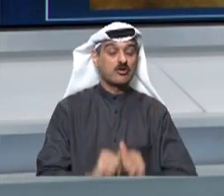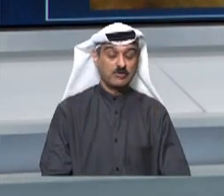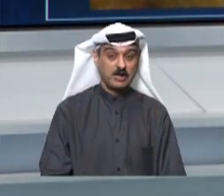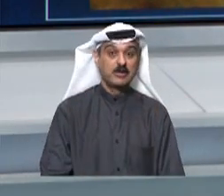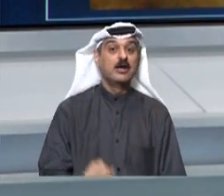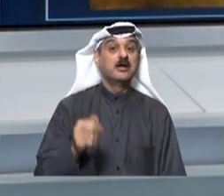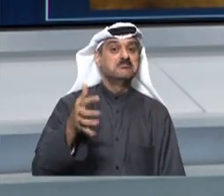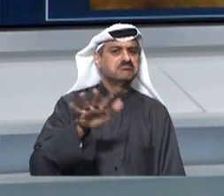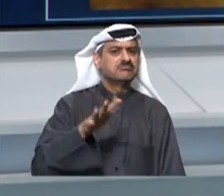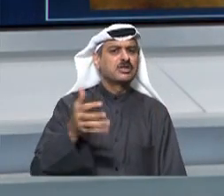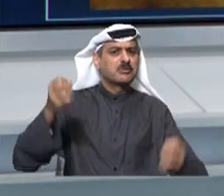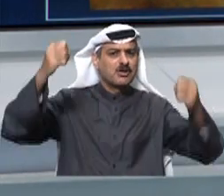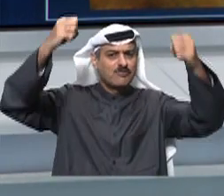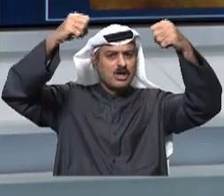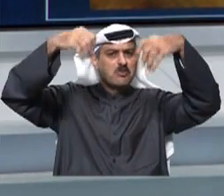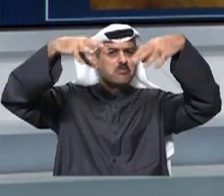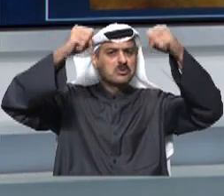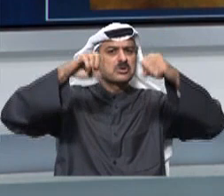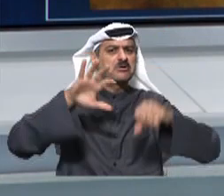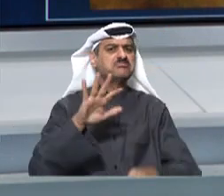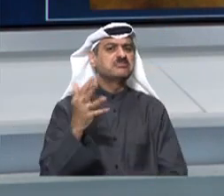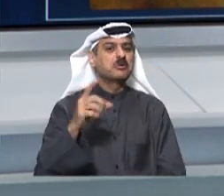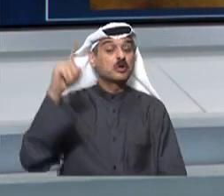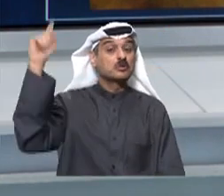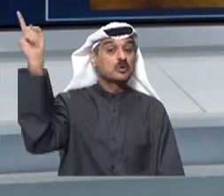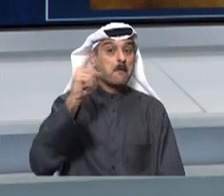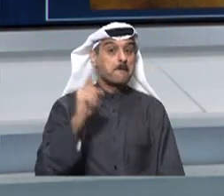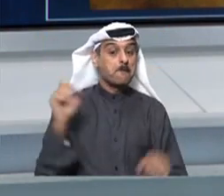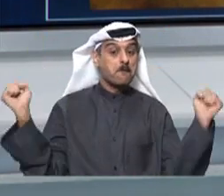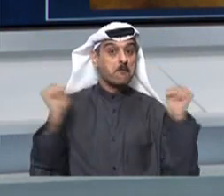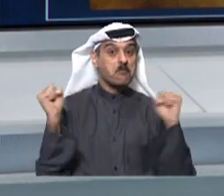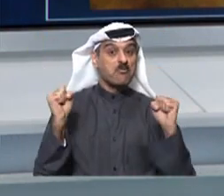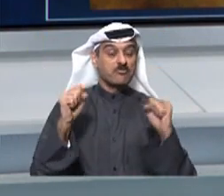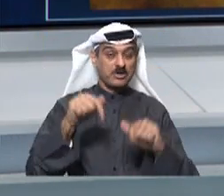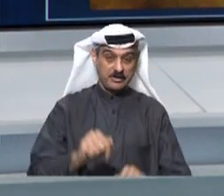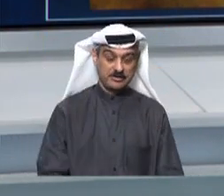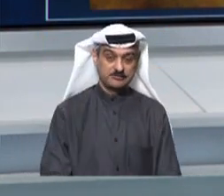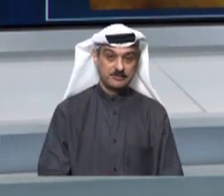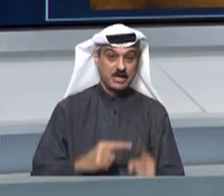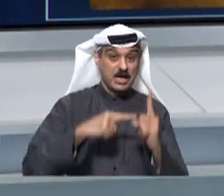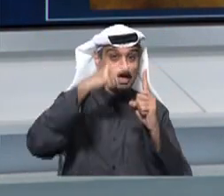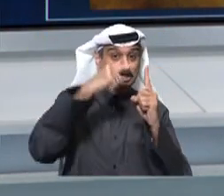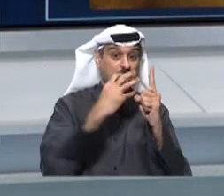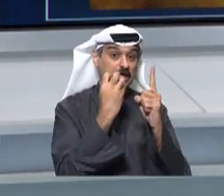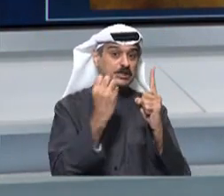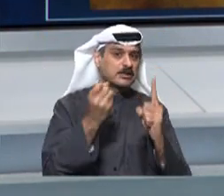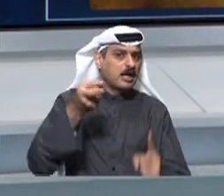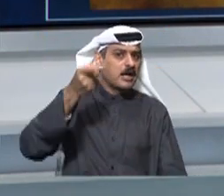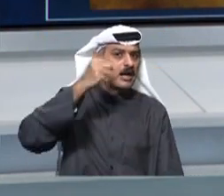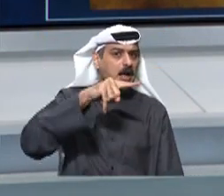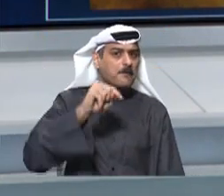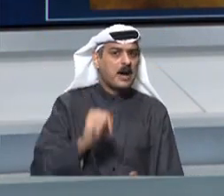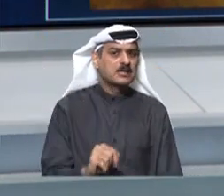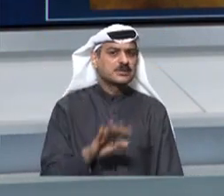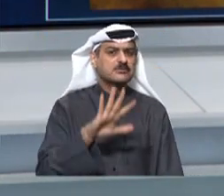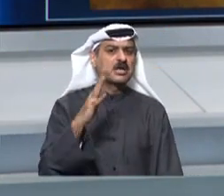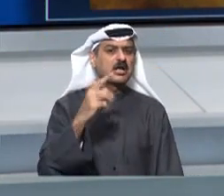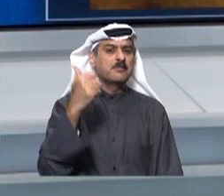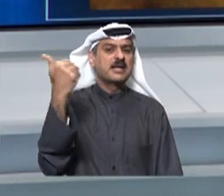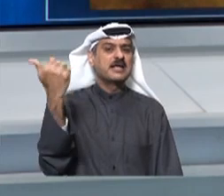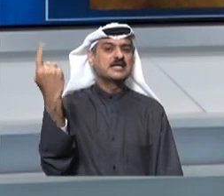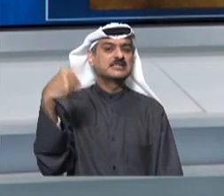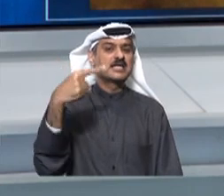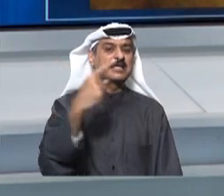لفرص الأمطار المتفرقة اللي قد تكون رعدية على بعض المناطق، ودرجات الحرارة في نهار يوم الغد قد تتفاوت ما بين 16